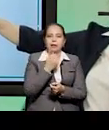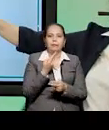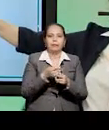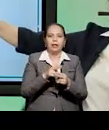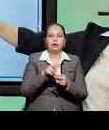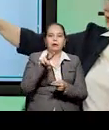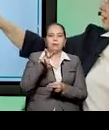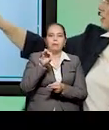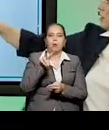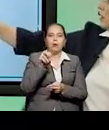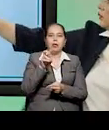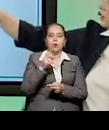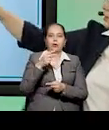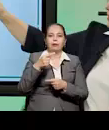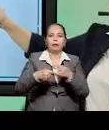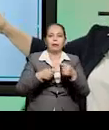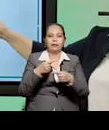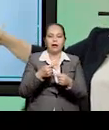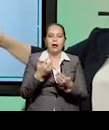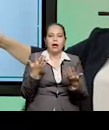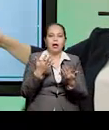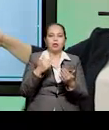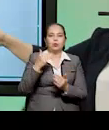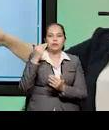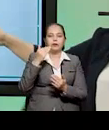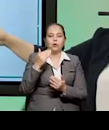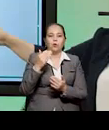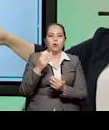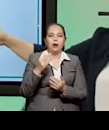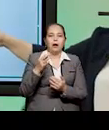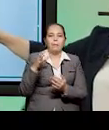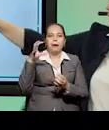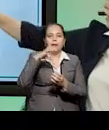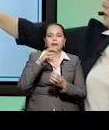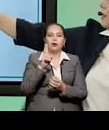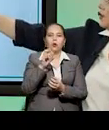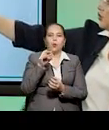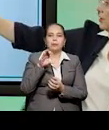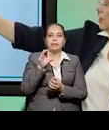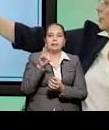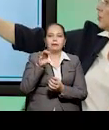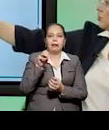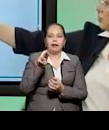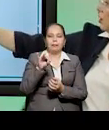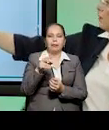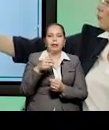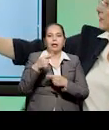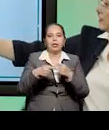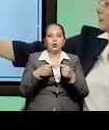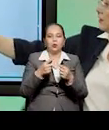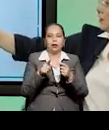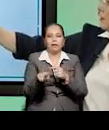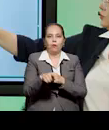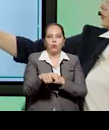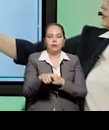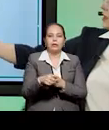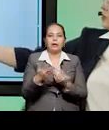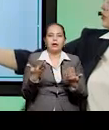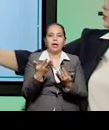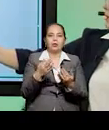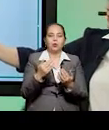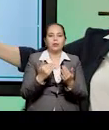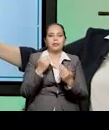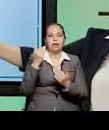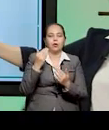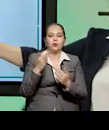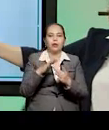это молекула ДНК, которая сверху покрыта капсидом. Дальше идет хвостик, который